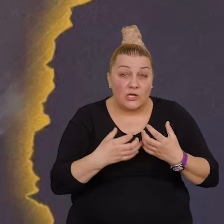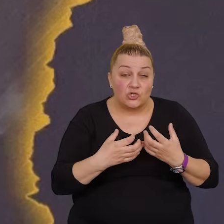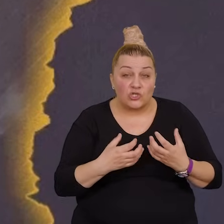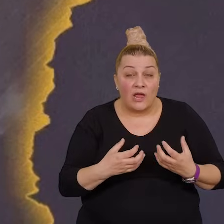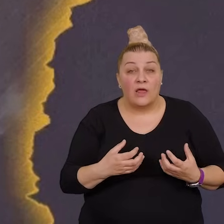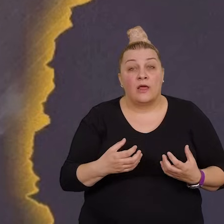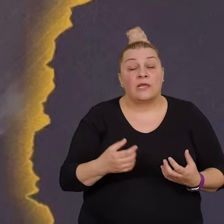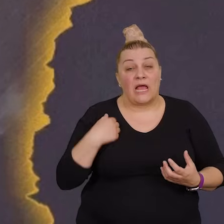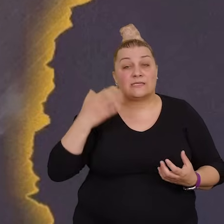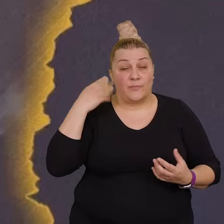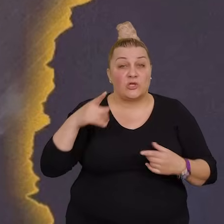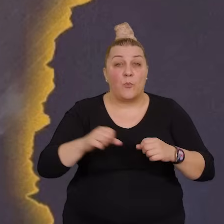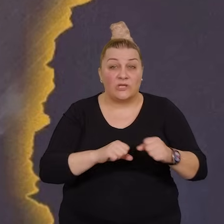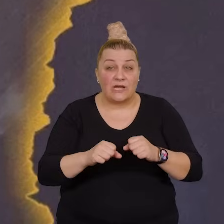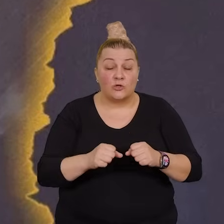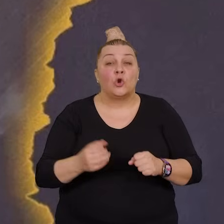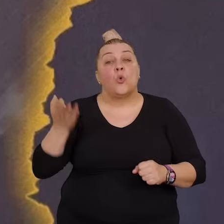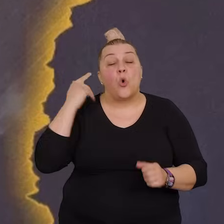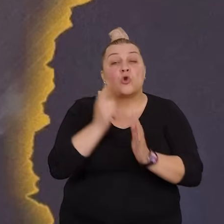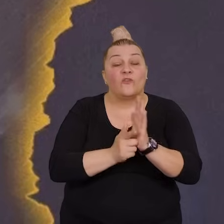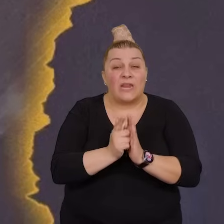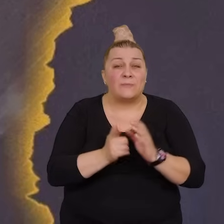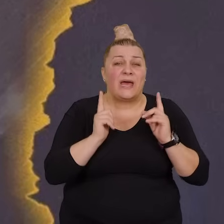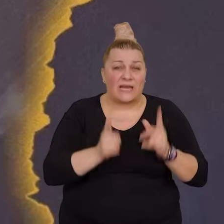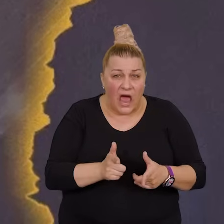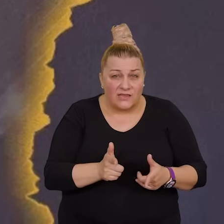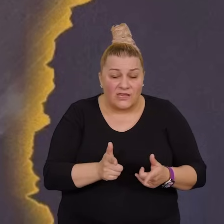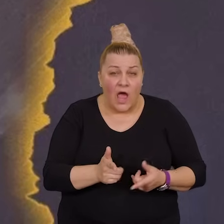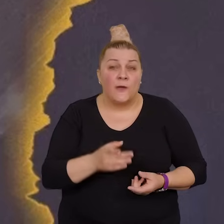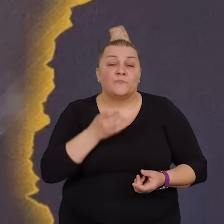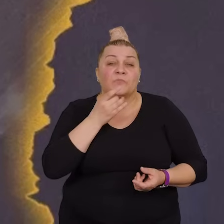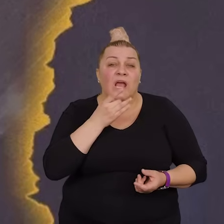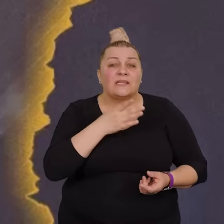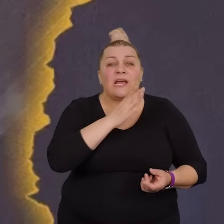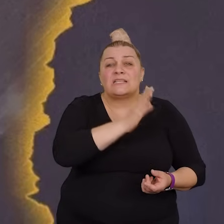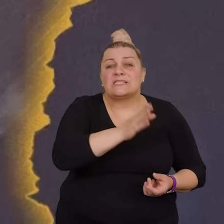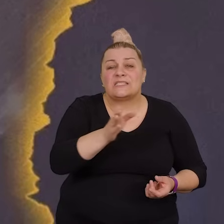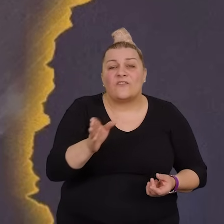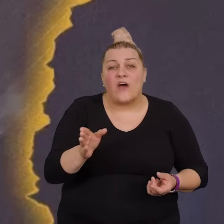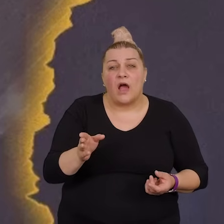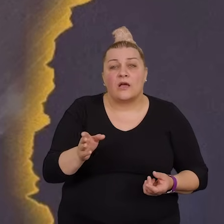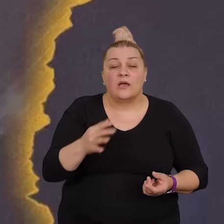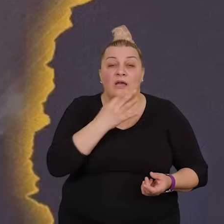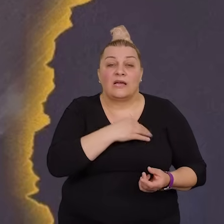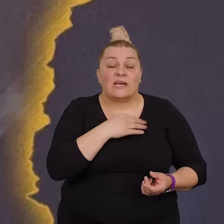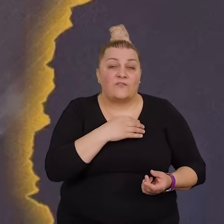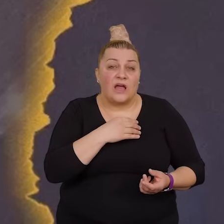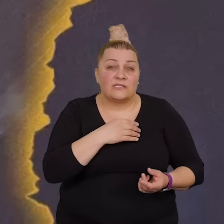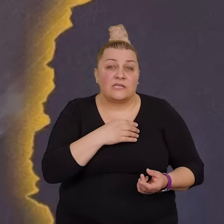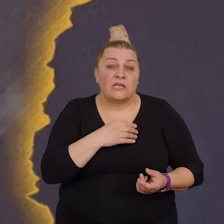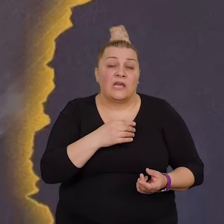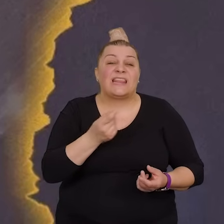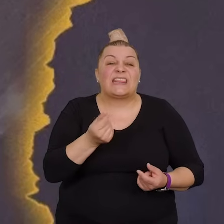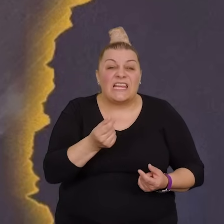bio direktor drame. U ratno vrijeme, znači kad je trebao svaki u ono vrijeme hrvatski dinar, kasnije